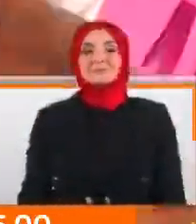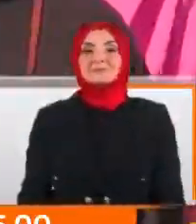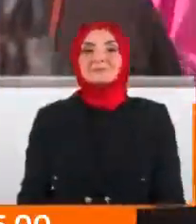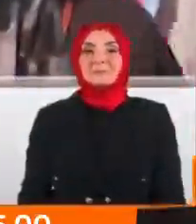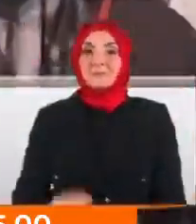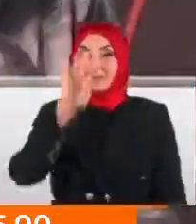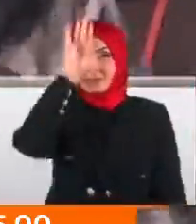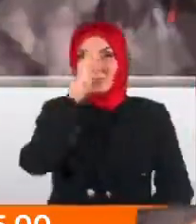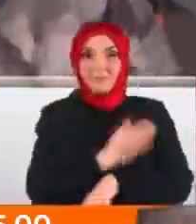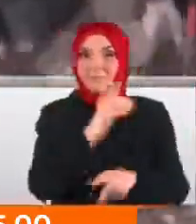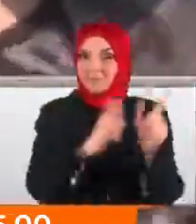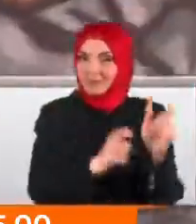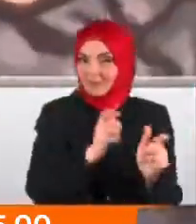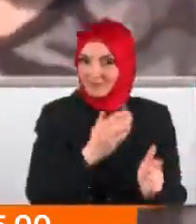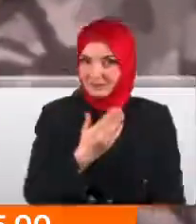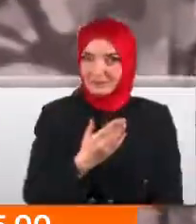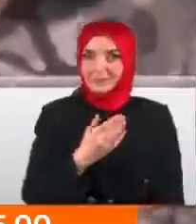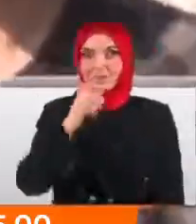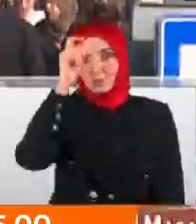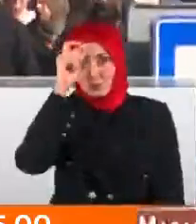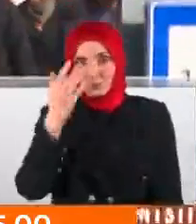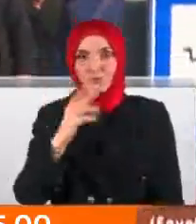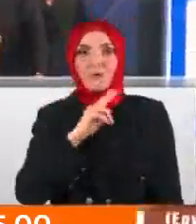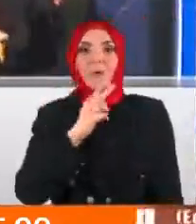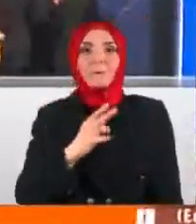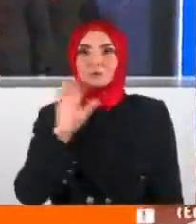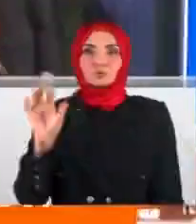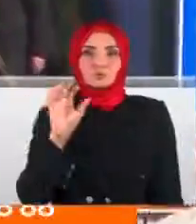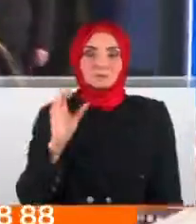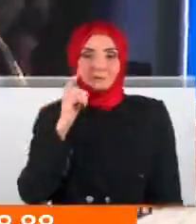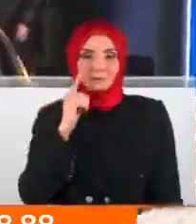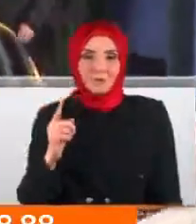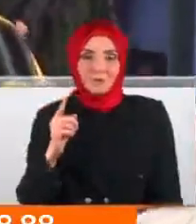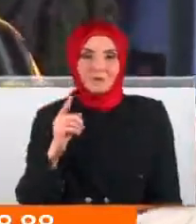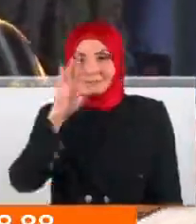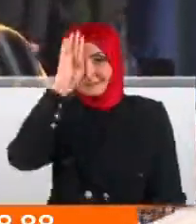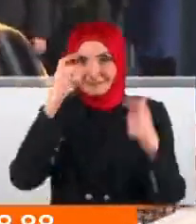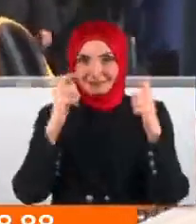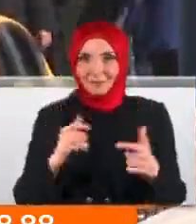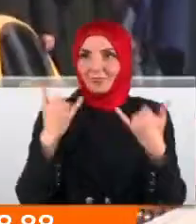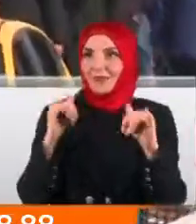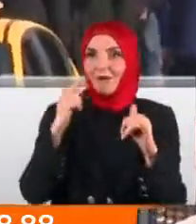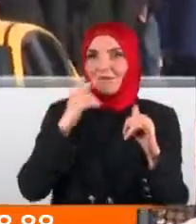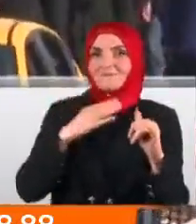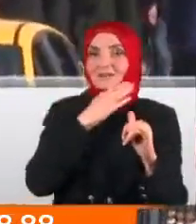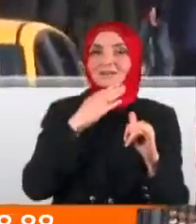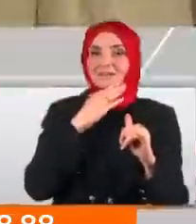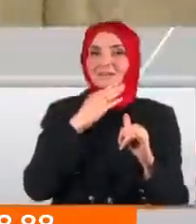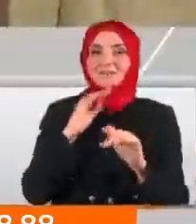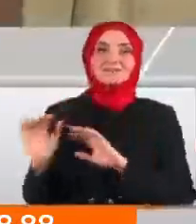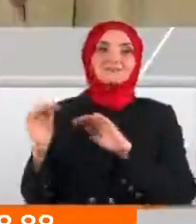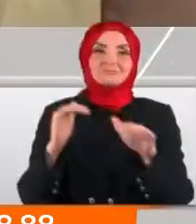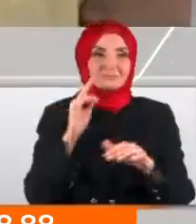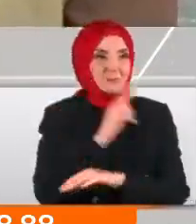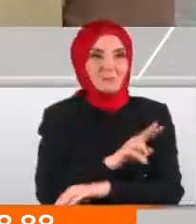Hem İstanbullular hem de yerli ve yabancı turistler mega kentte tatili fırsat bildi, ortaya bu manzaralar çıktı.